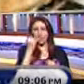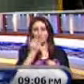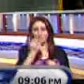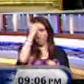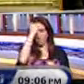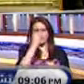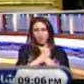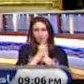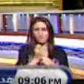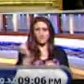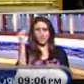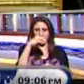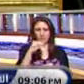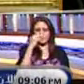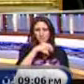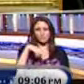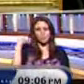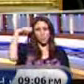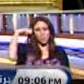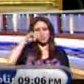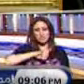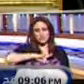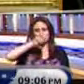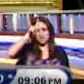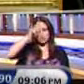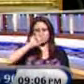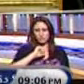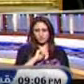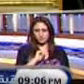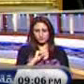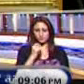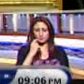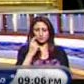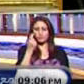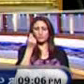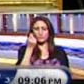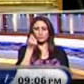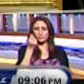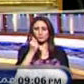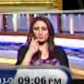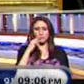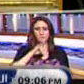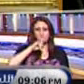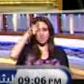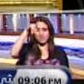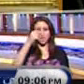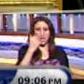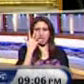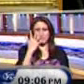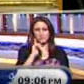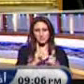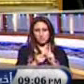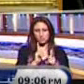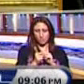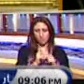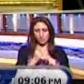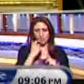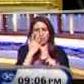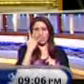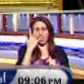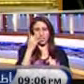40,000 عامل. وزير الطيران المهندس وائل المعداوي أعلن زيادة رسوم المغادرة بالمطارات 5 دولارات اعتبارا من مايو